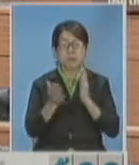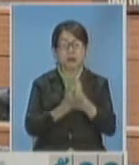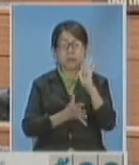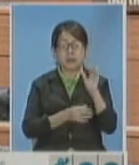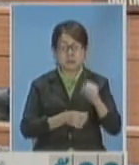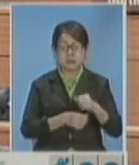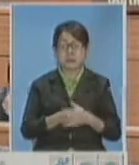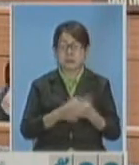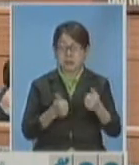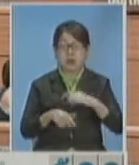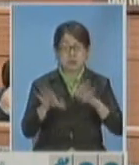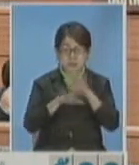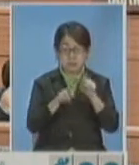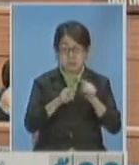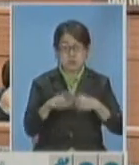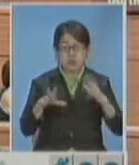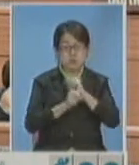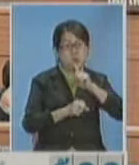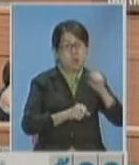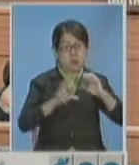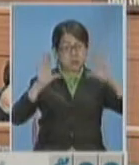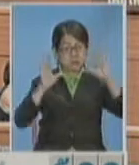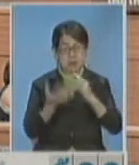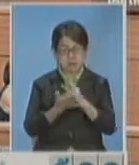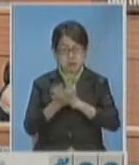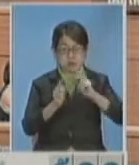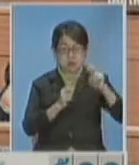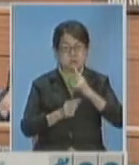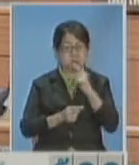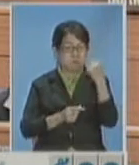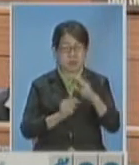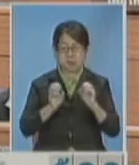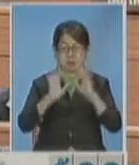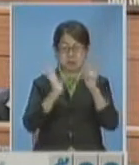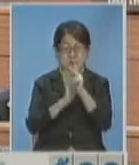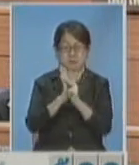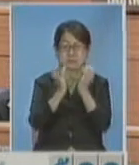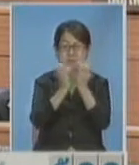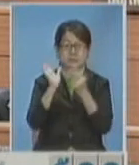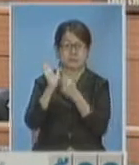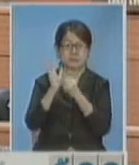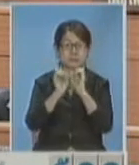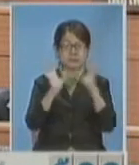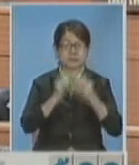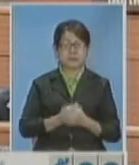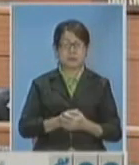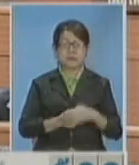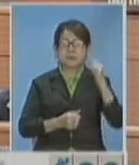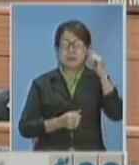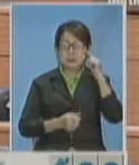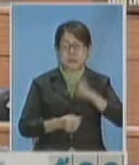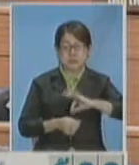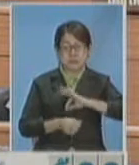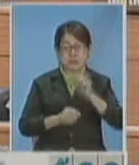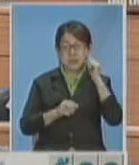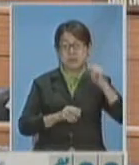ไปพูดว่ารัฐบาลจัดงบประมาณในวาระที่2ไม่ได้ชัดเจนครับรัฐนูลเขียนไว้ชัดเจนจะด้วยความรู้สึกนึกคิด